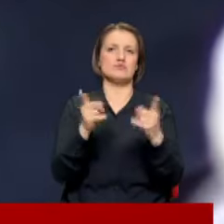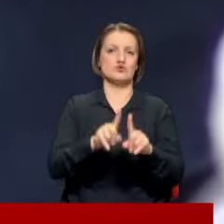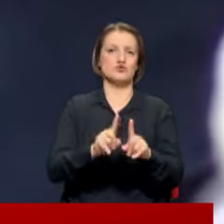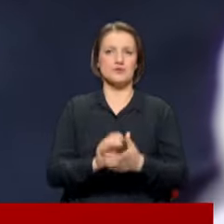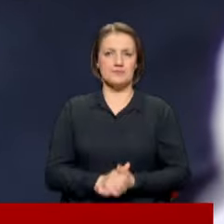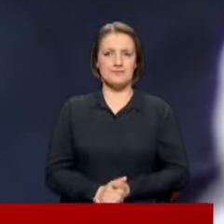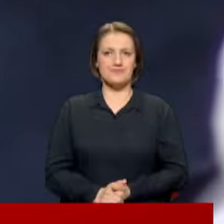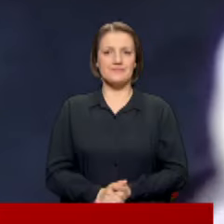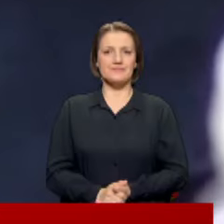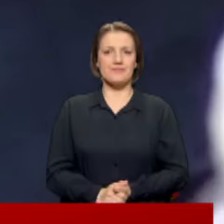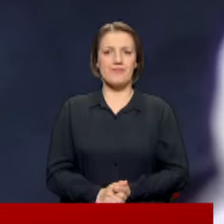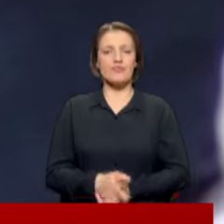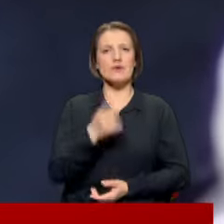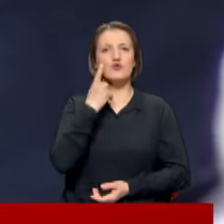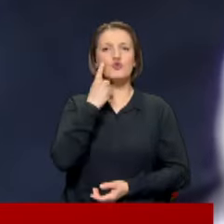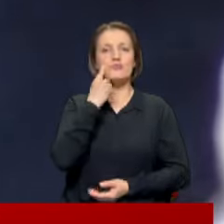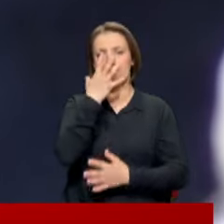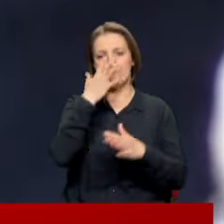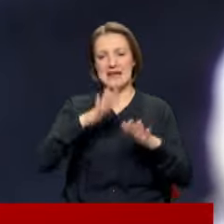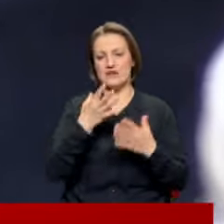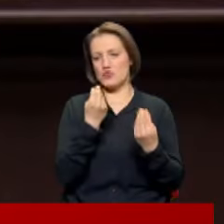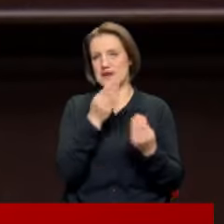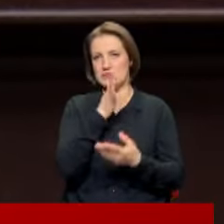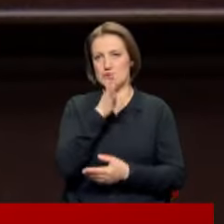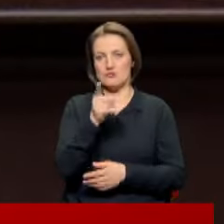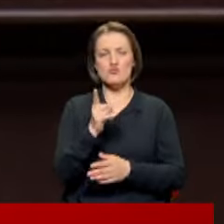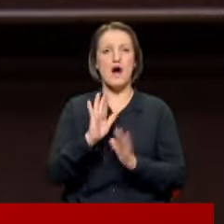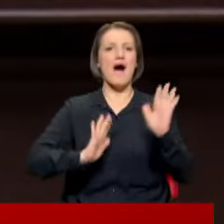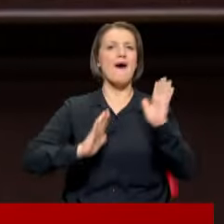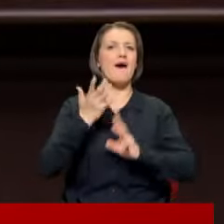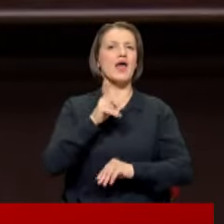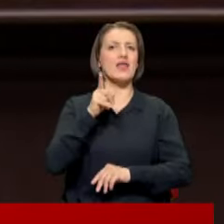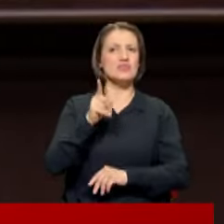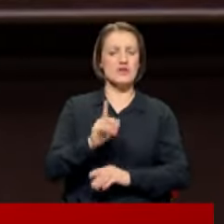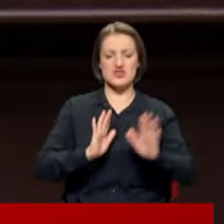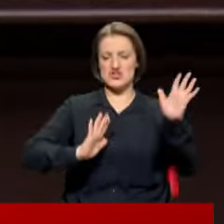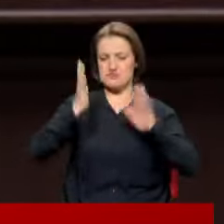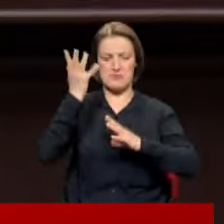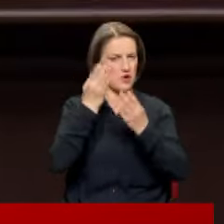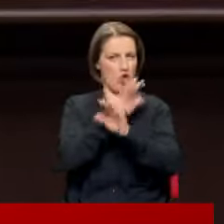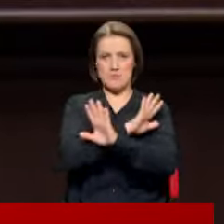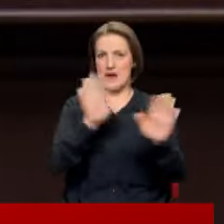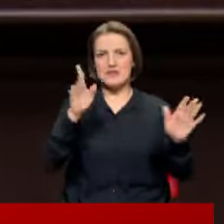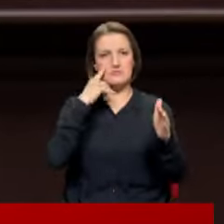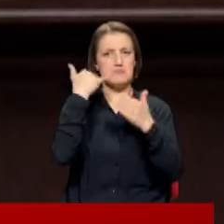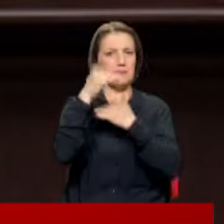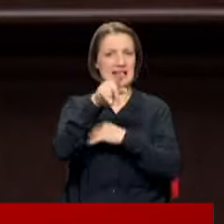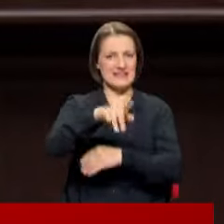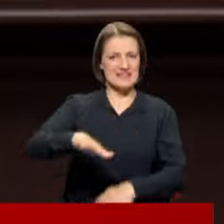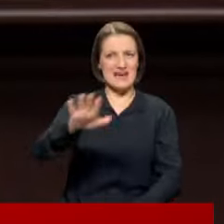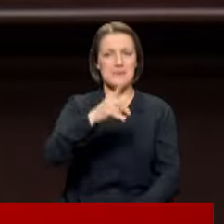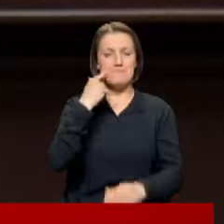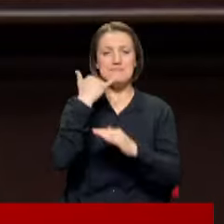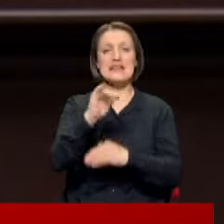Büyük hükümetimizden beklentilerini çok iyi biliyoruz. Bu harekette şımarıklık olmaz. Milletten,